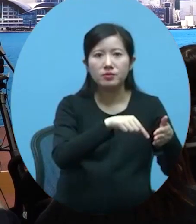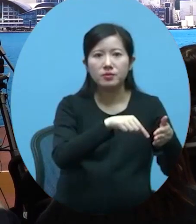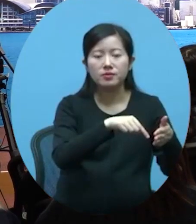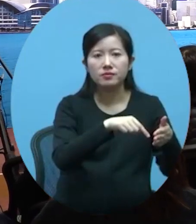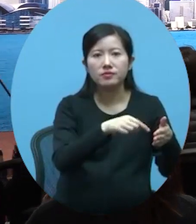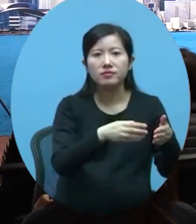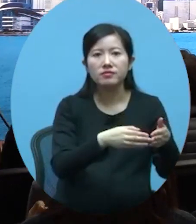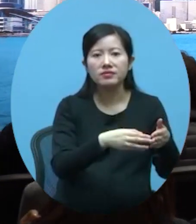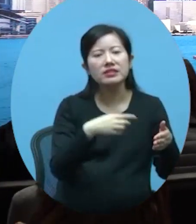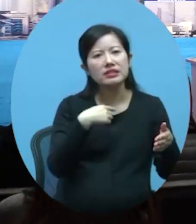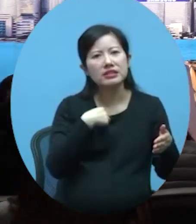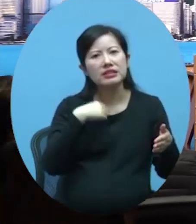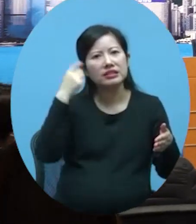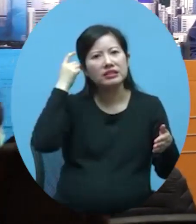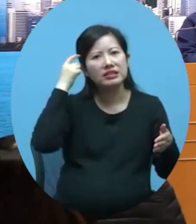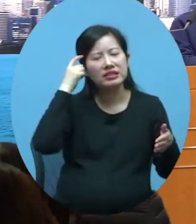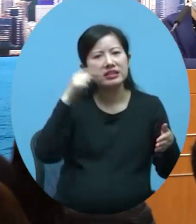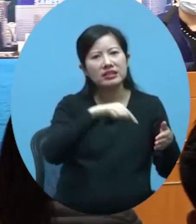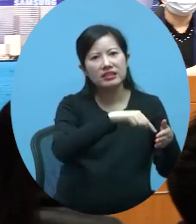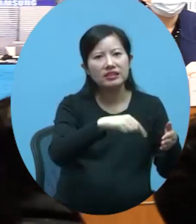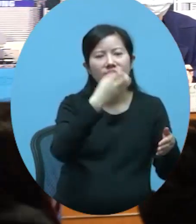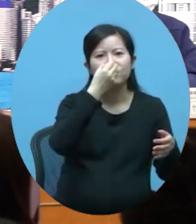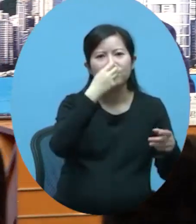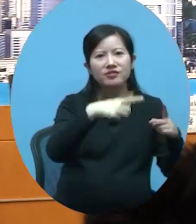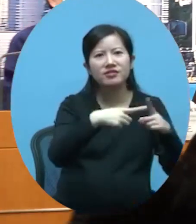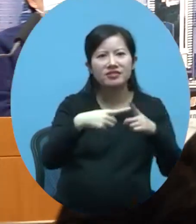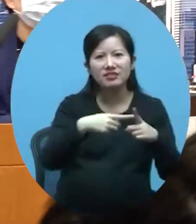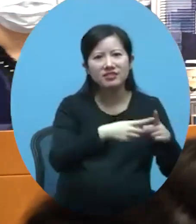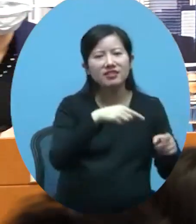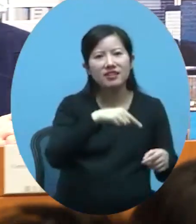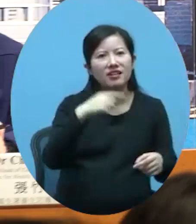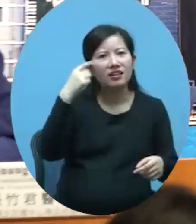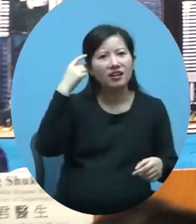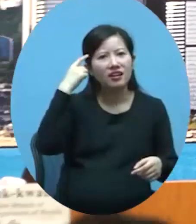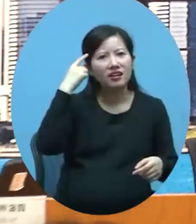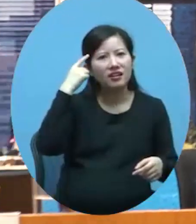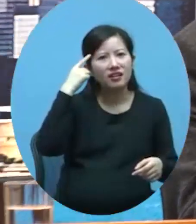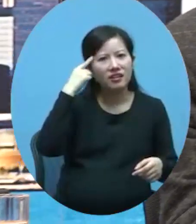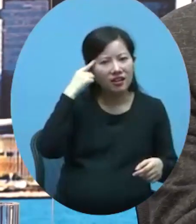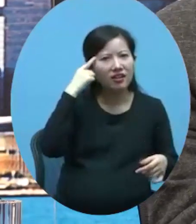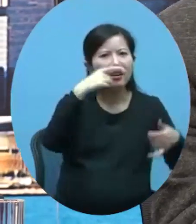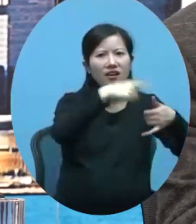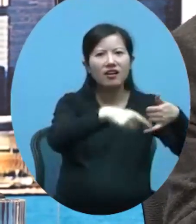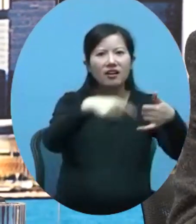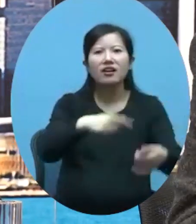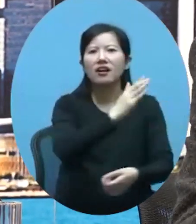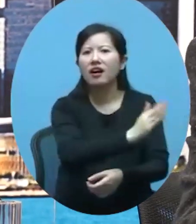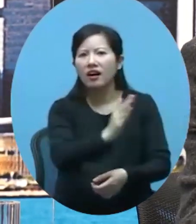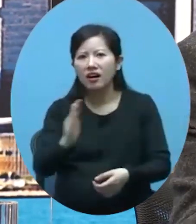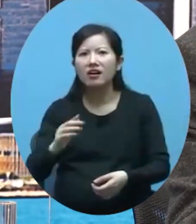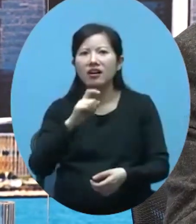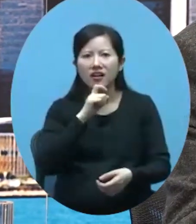我也理解在上面那些香港市民他可能有不同的想法对我们